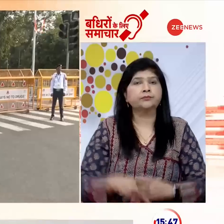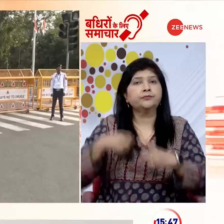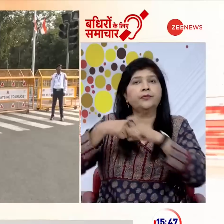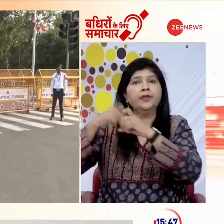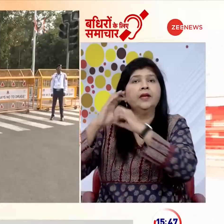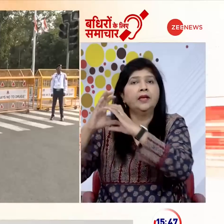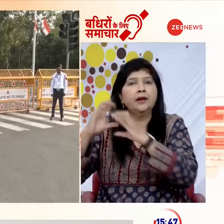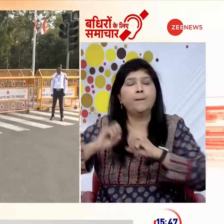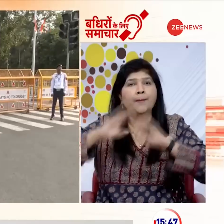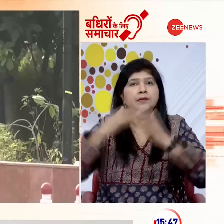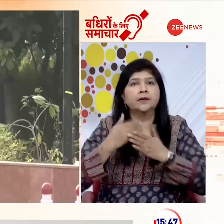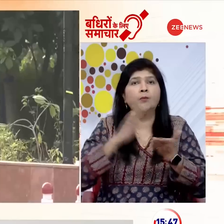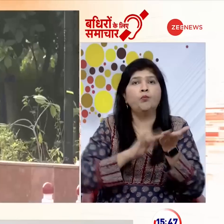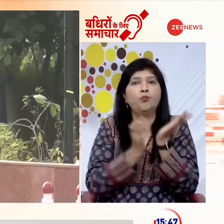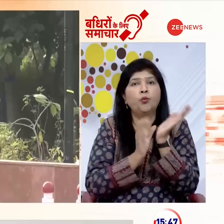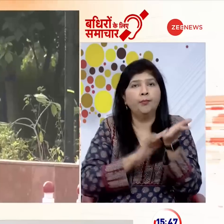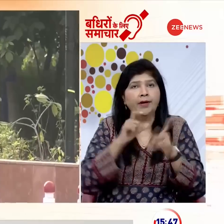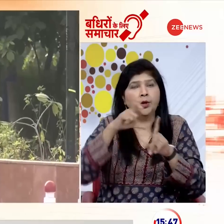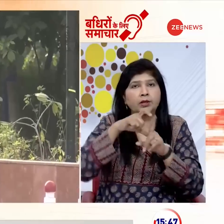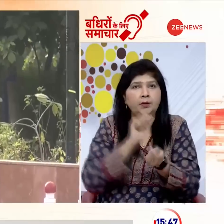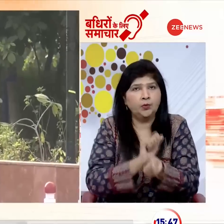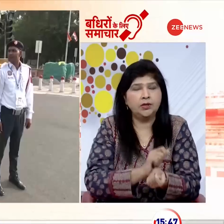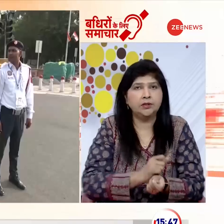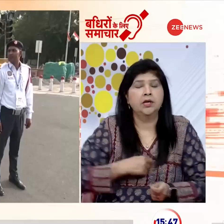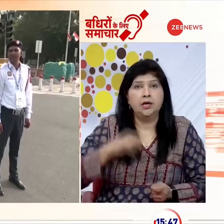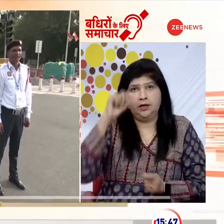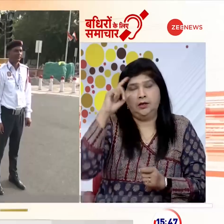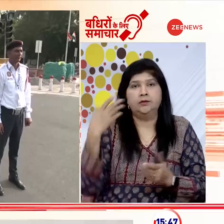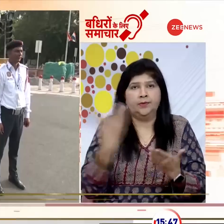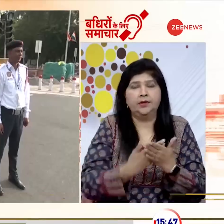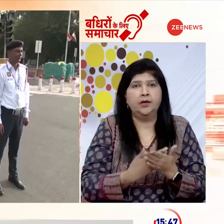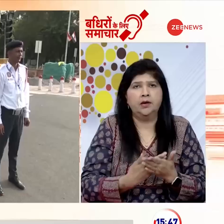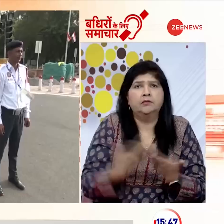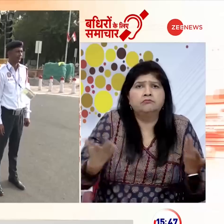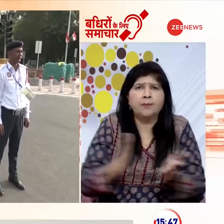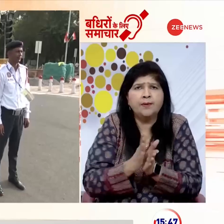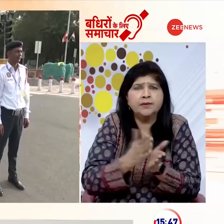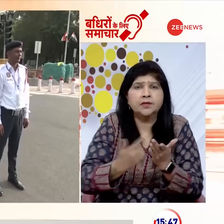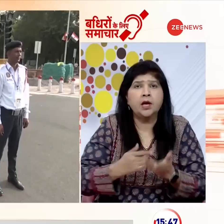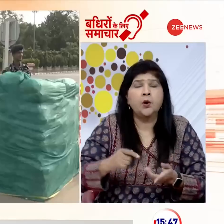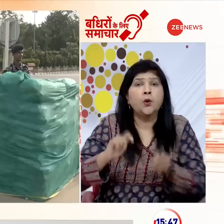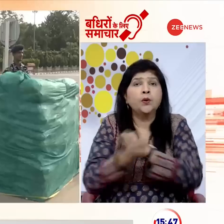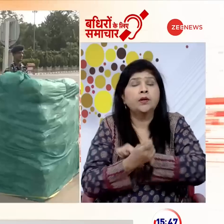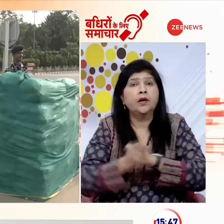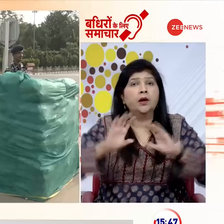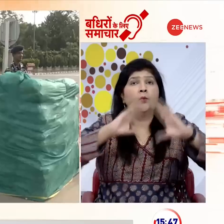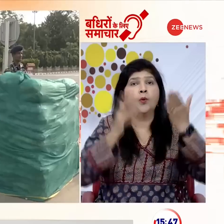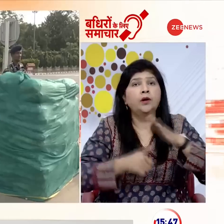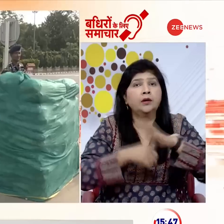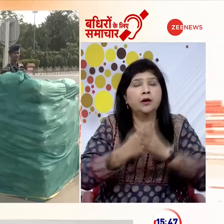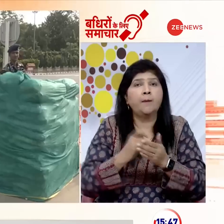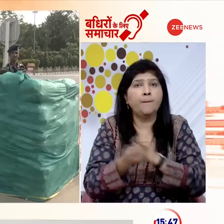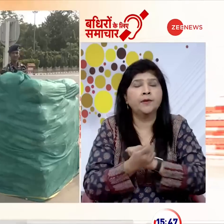केरल ब्लास्ट के बाद मुंबई और दिल्ली पुलिस अलर्ट पर है। त्योहार और क्रिकेट वर्ल्ड कप मैचेस को